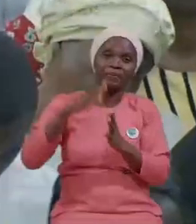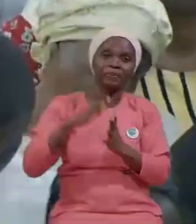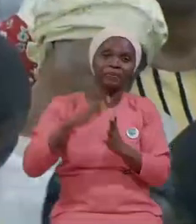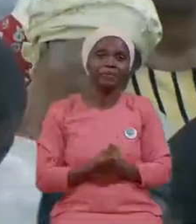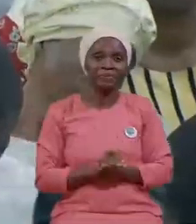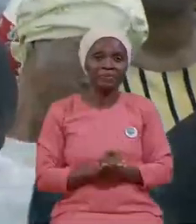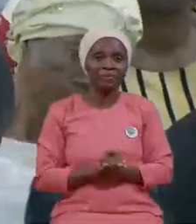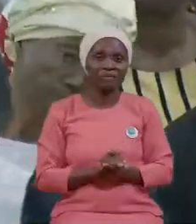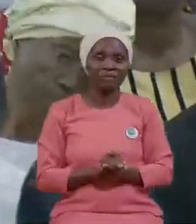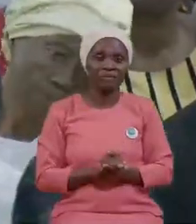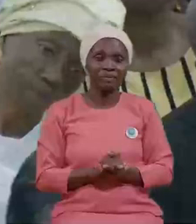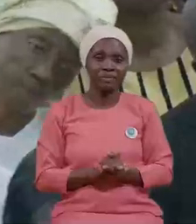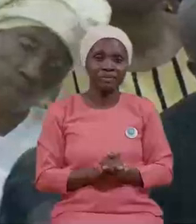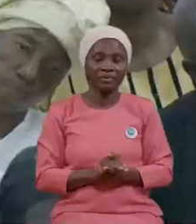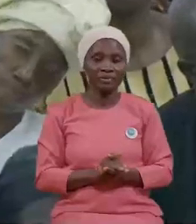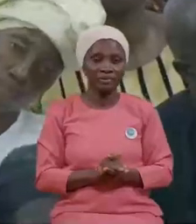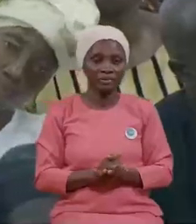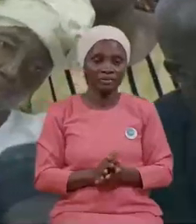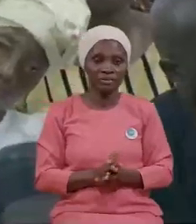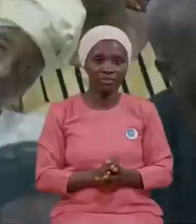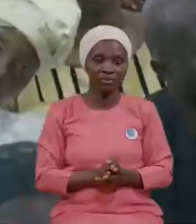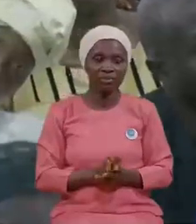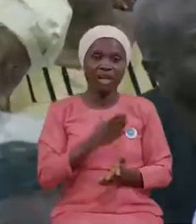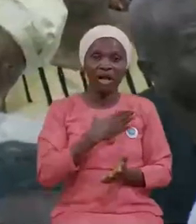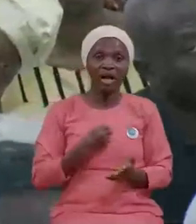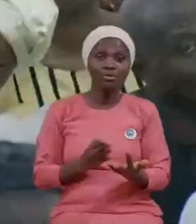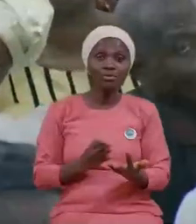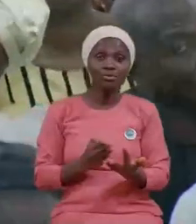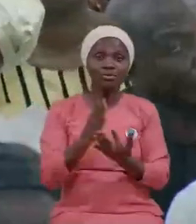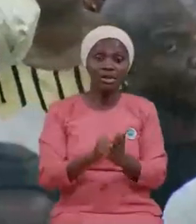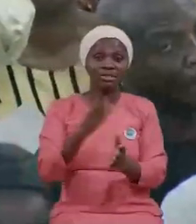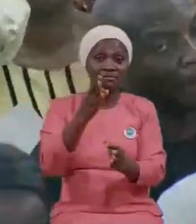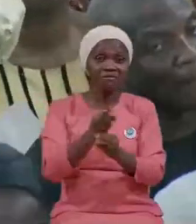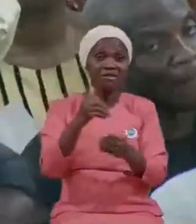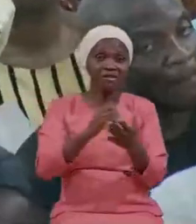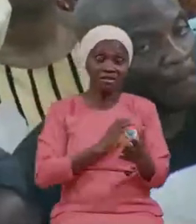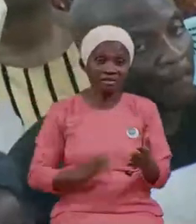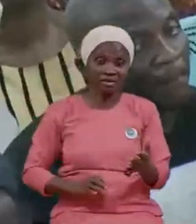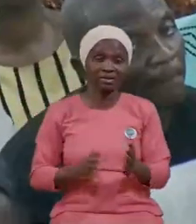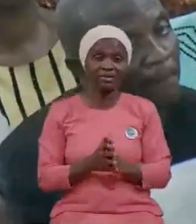lui. Et par cette foi en Christ,